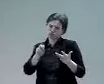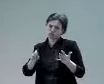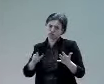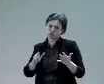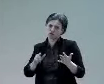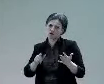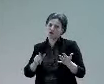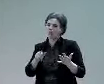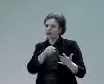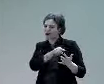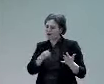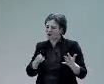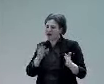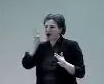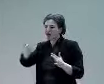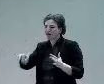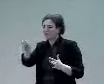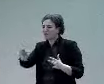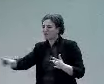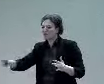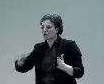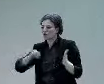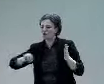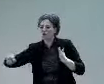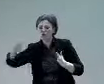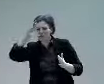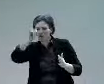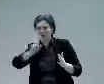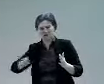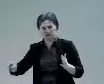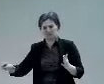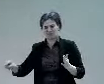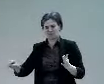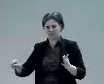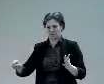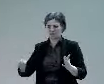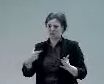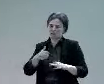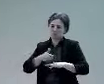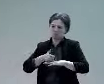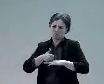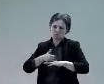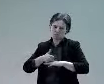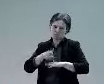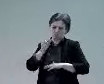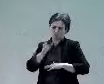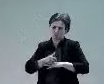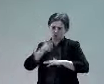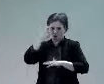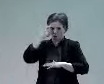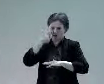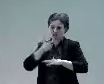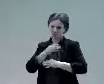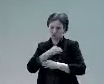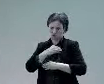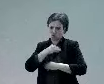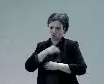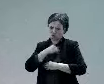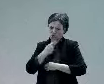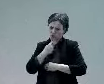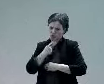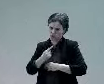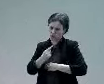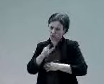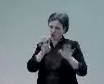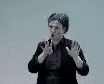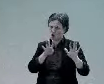chi è rimasto indietro anche in questa regione. E ha ragione chi governa a rivendicare che la disoccupazione è scesa dal 9 al 5%,